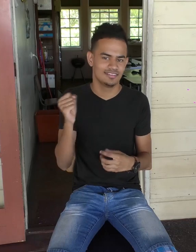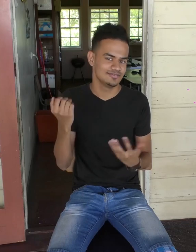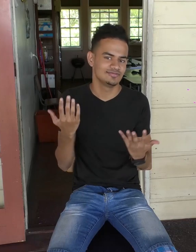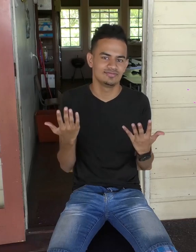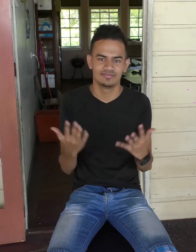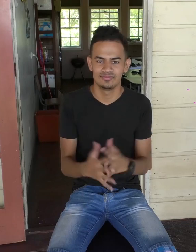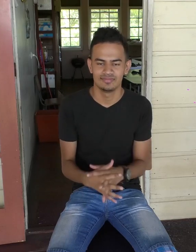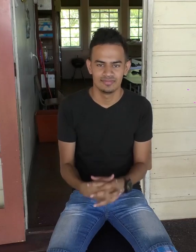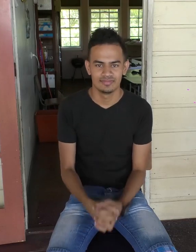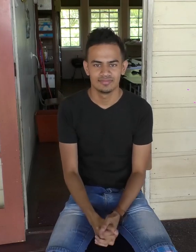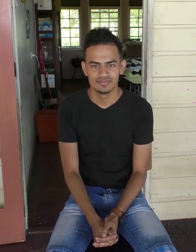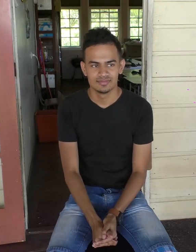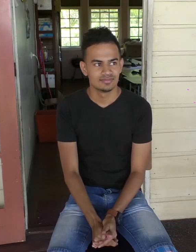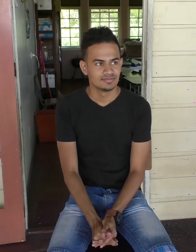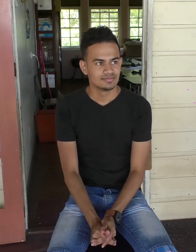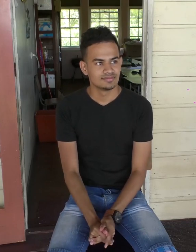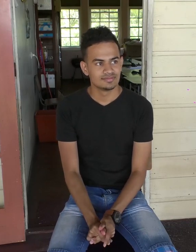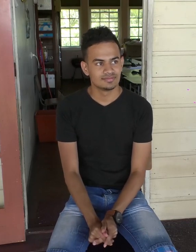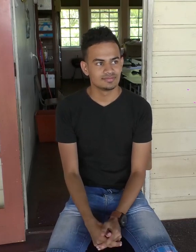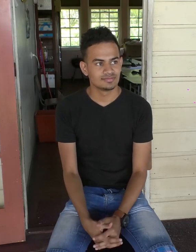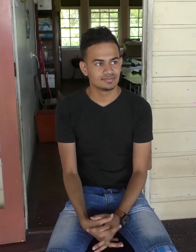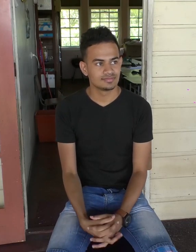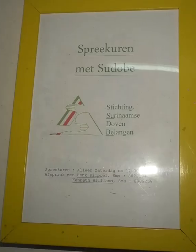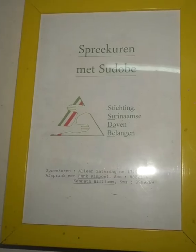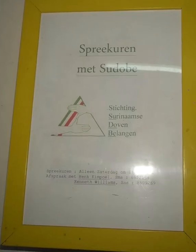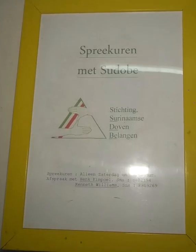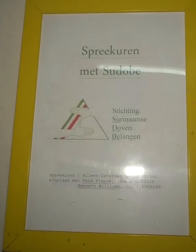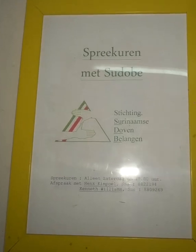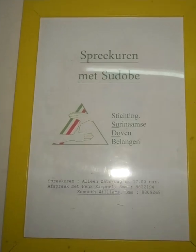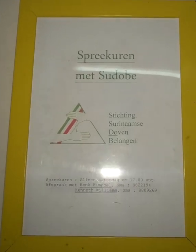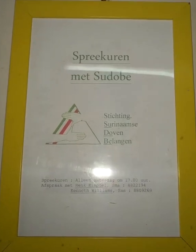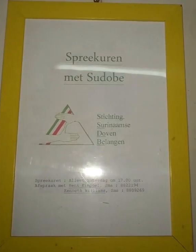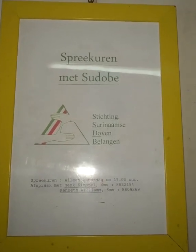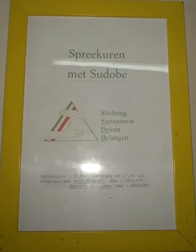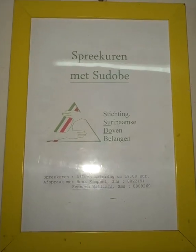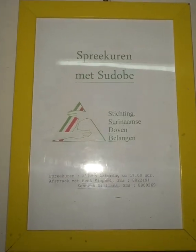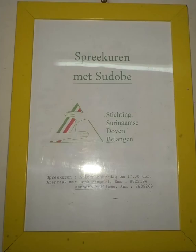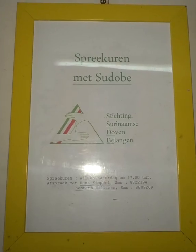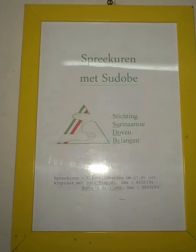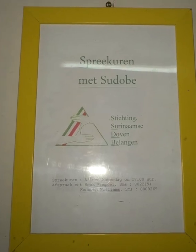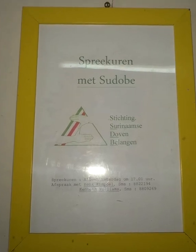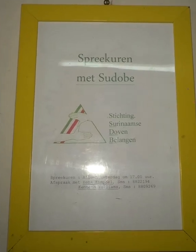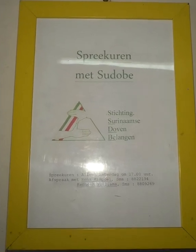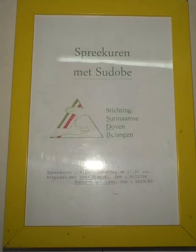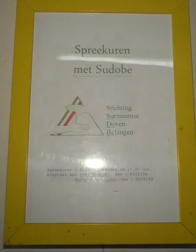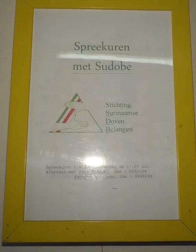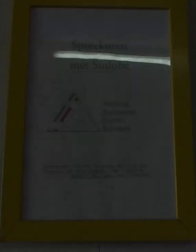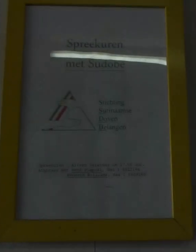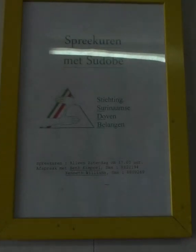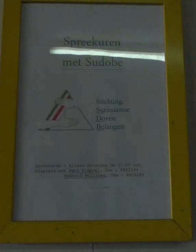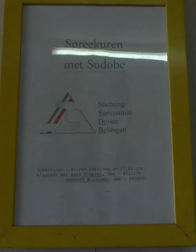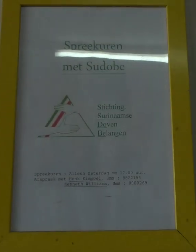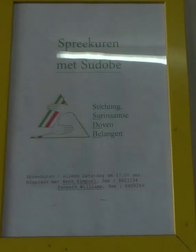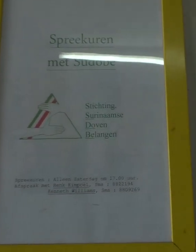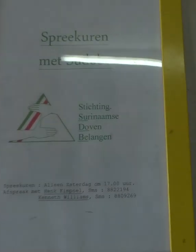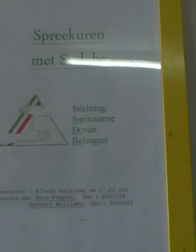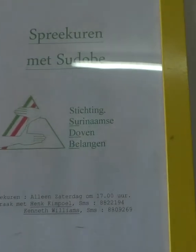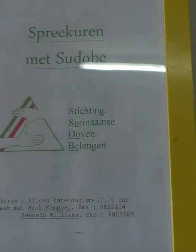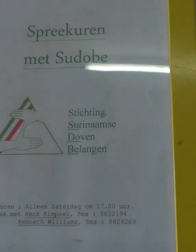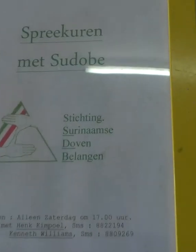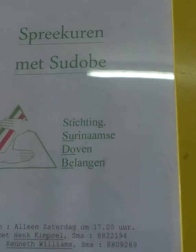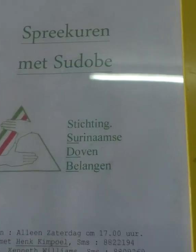willen gewoon graag. Ja, we zijn gewoon geduldig. Sinds 1958 wordt Wereld Doven Dag wereldwijd gevierd door nationale